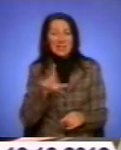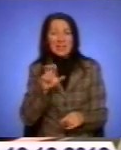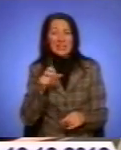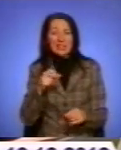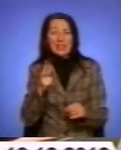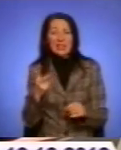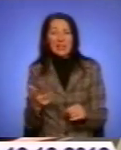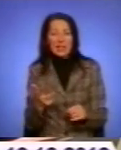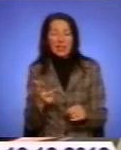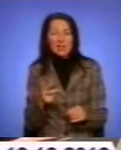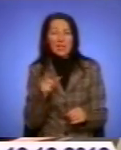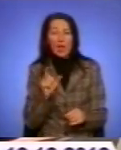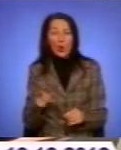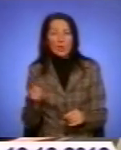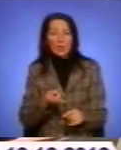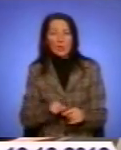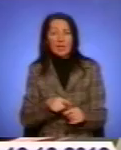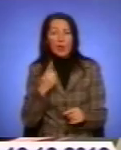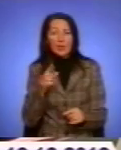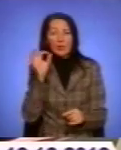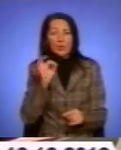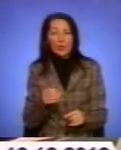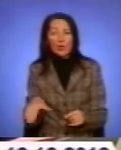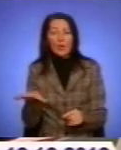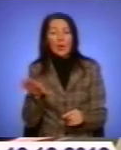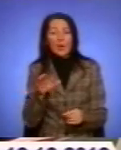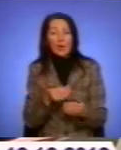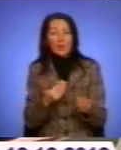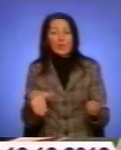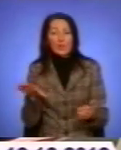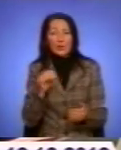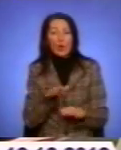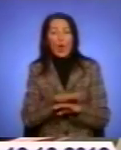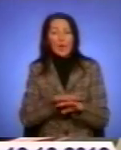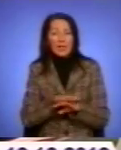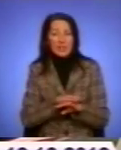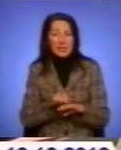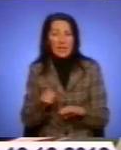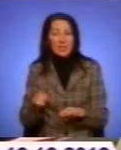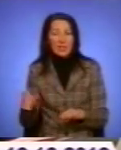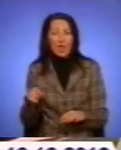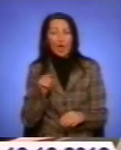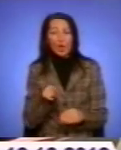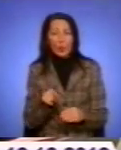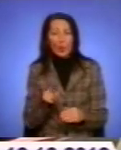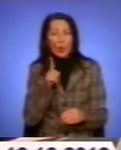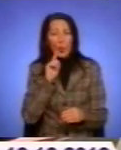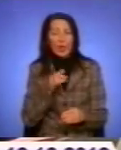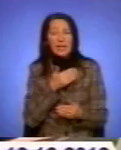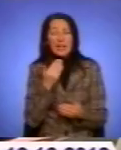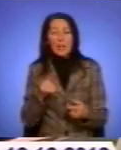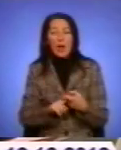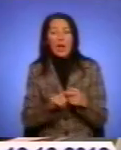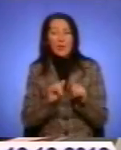2313 осіб. Це 1% від цього населення. Тому поки немає